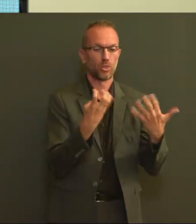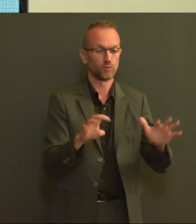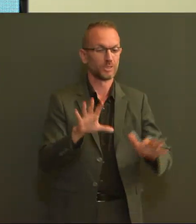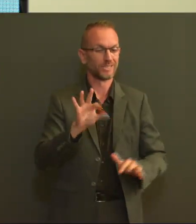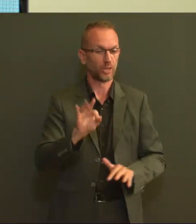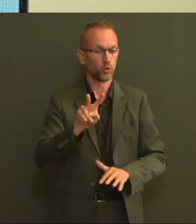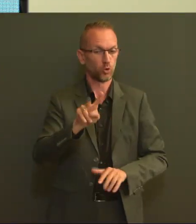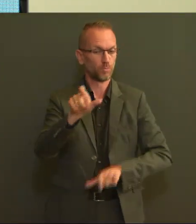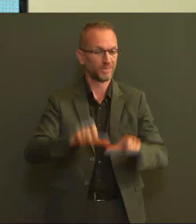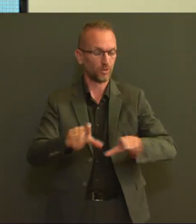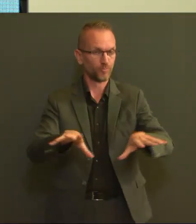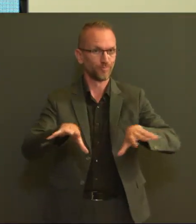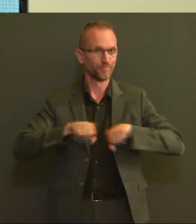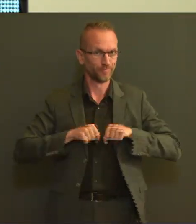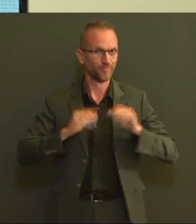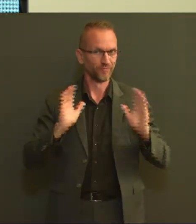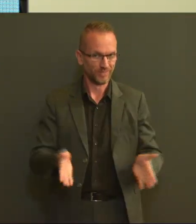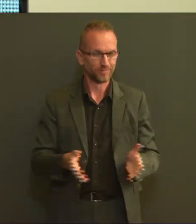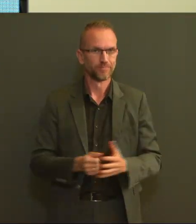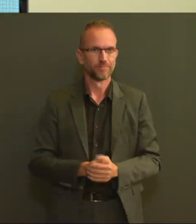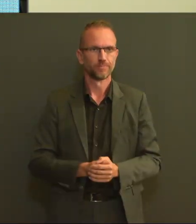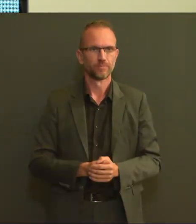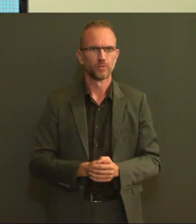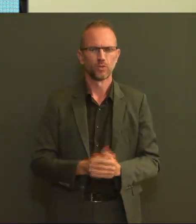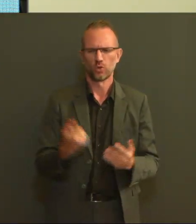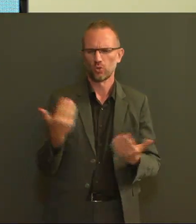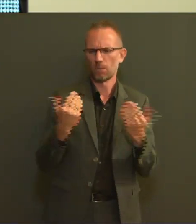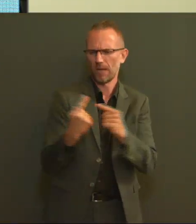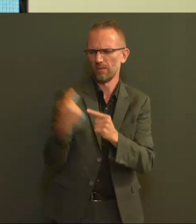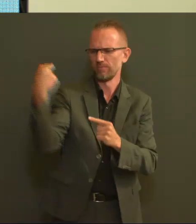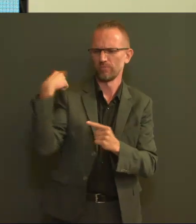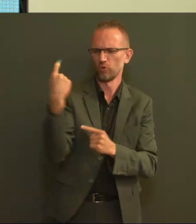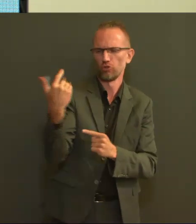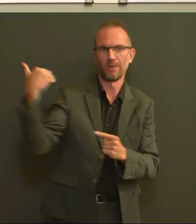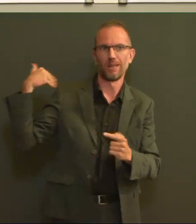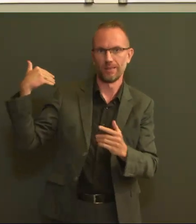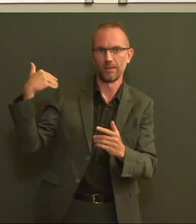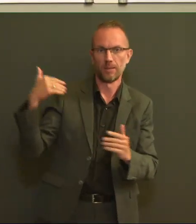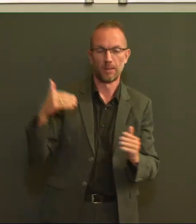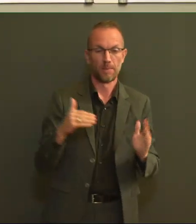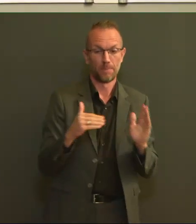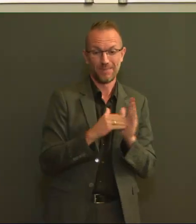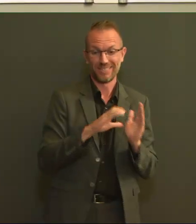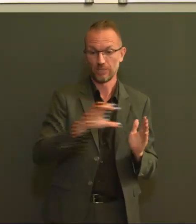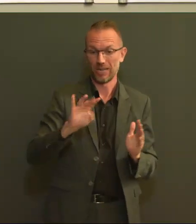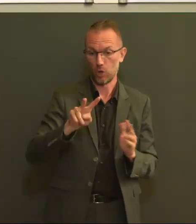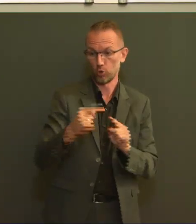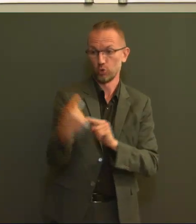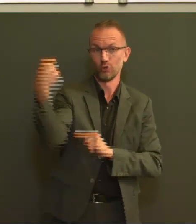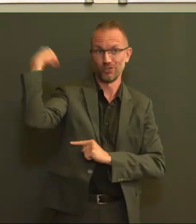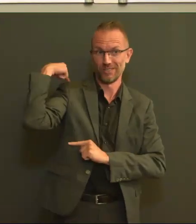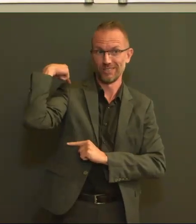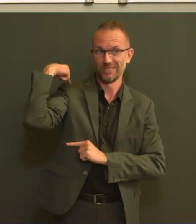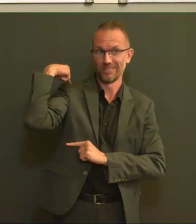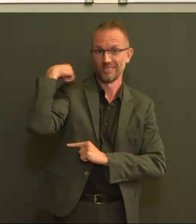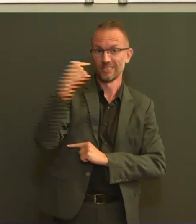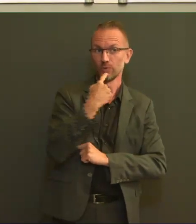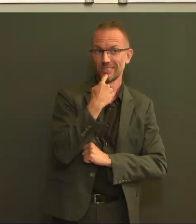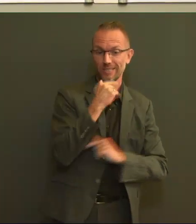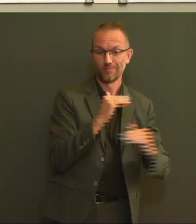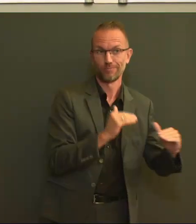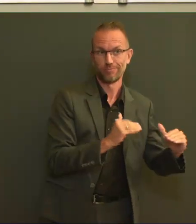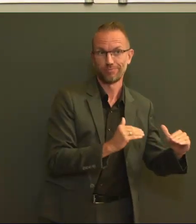infections. Si on compare à la semaine passée, il y en avait 1142, ce qui veut dire que le nombre de nouvelles